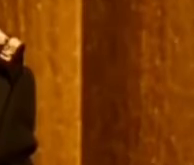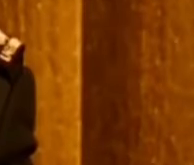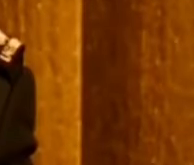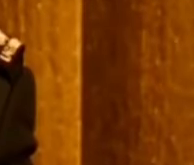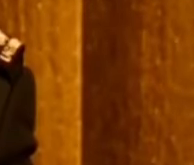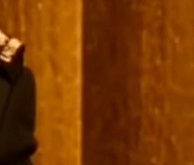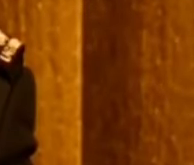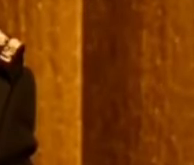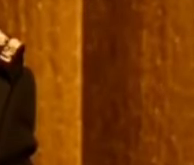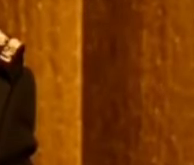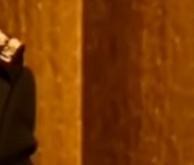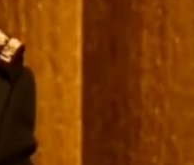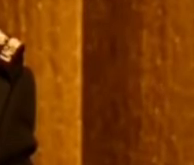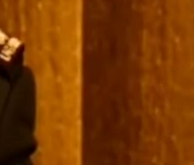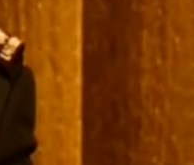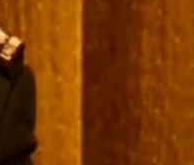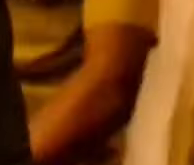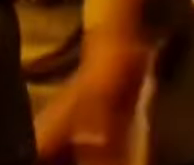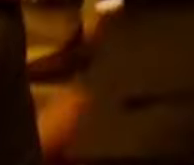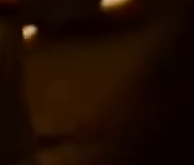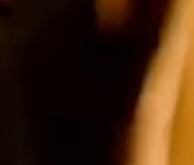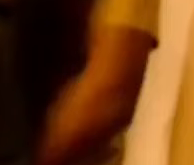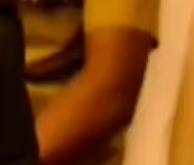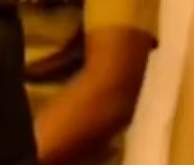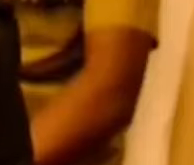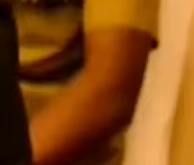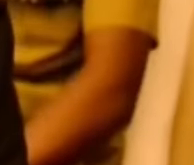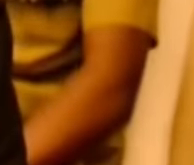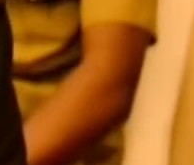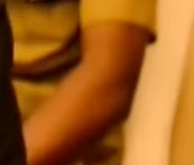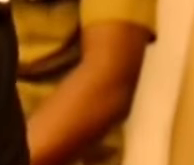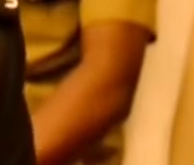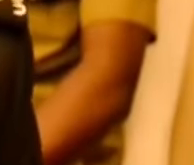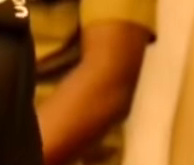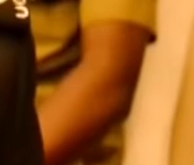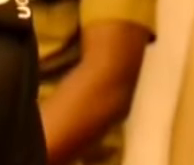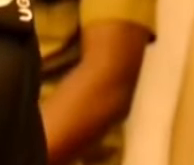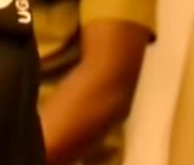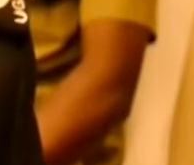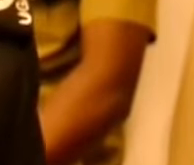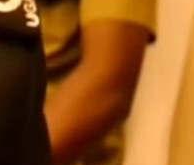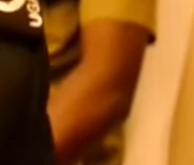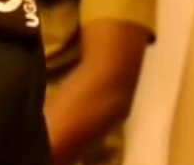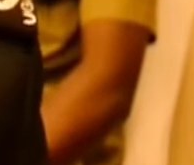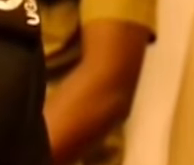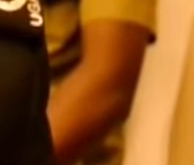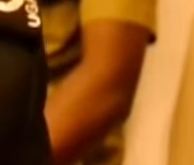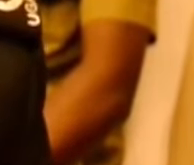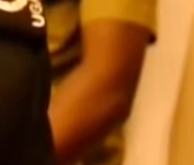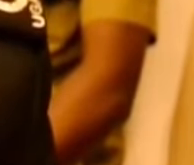Cheptegei yasabye ekitongole kya poliisi okubafunirawo bbaasi kika kya kosta okusobola okutambuza abaddusi mu bifo eby'enjawulo.